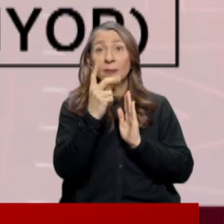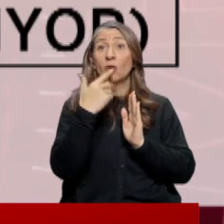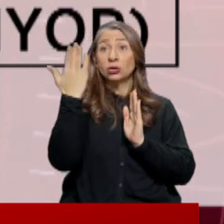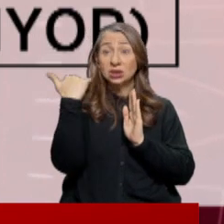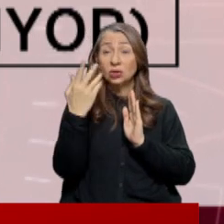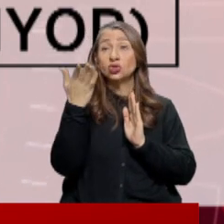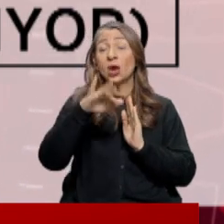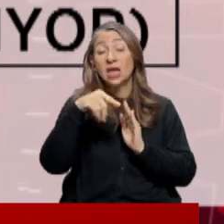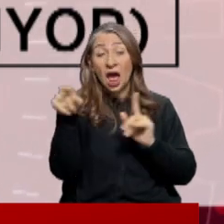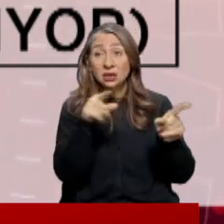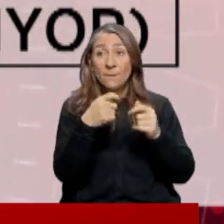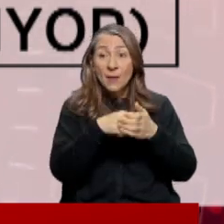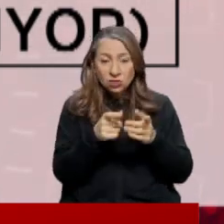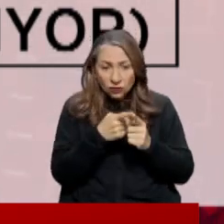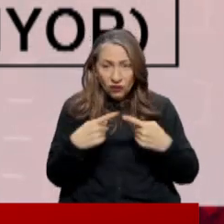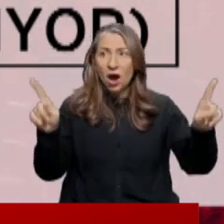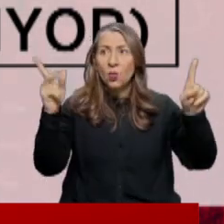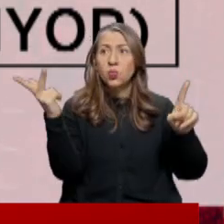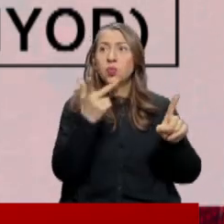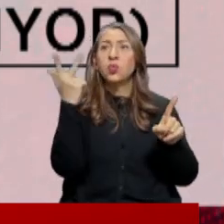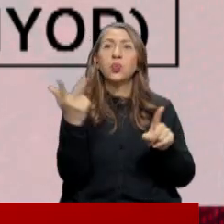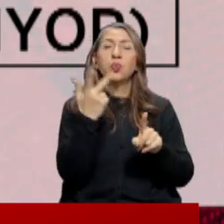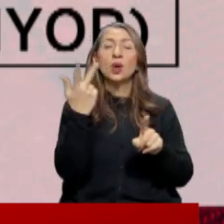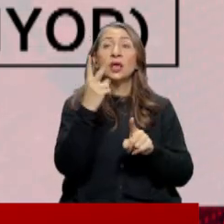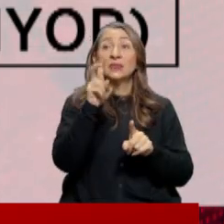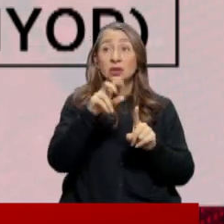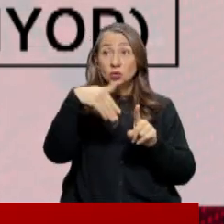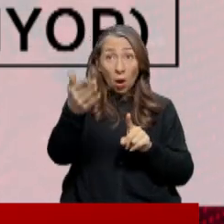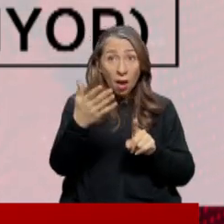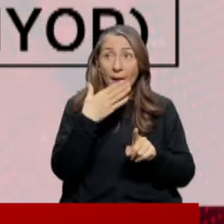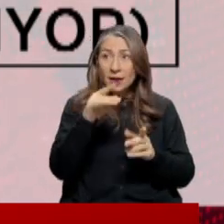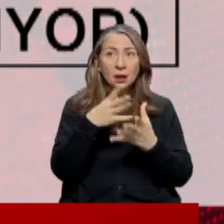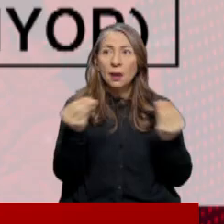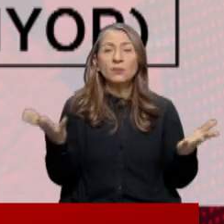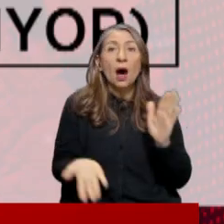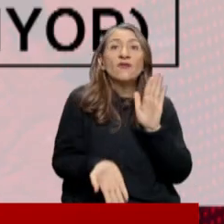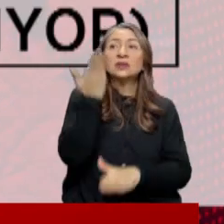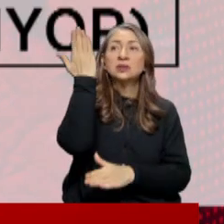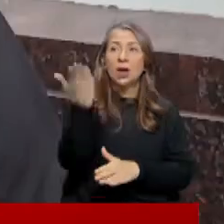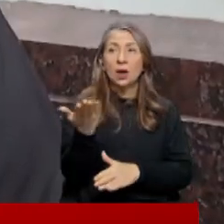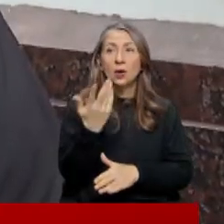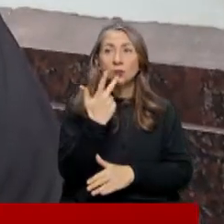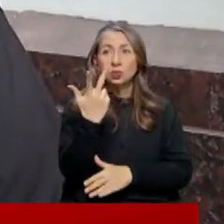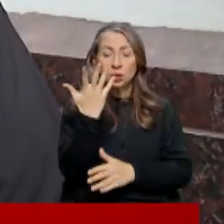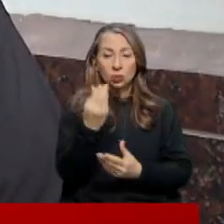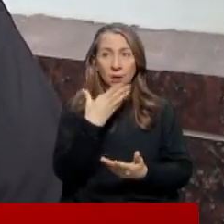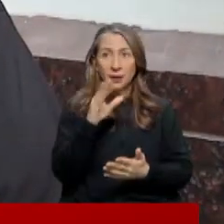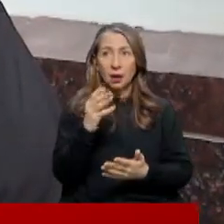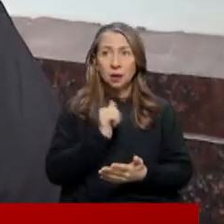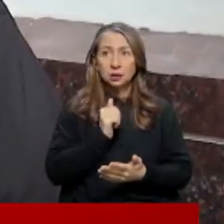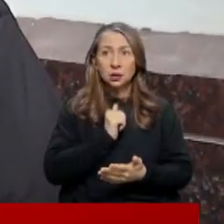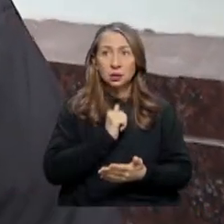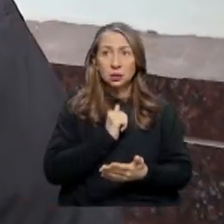öncesiyle sonrası arasında maaş uçurumu oluştu. Özellikle 2008 sonrası emeklilerde kayıp daha da büyük. 3 sene oluyor emekliyim.